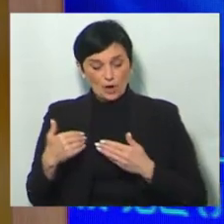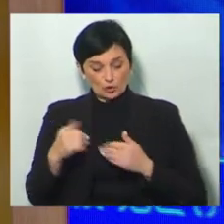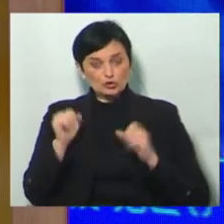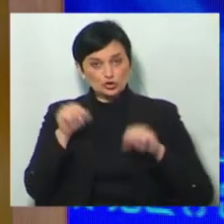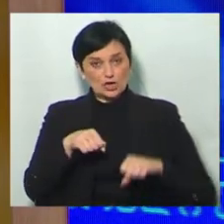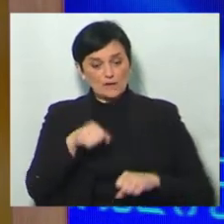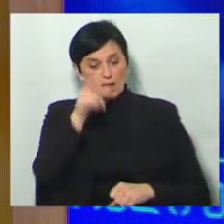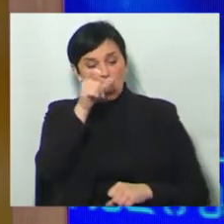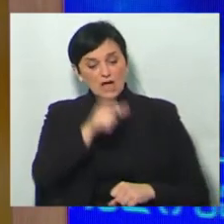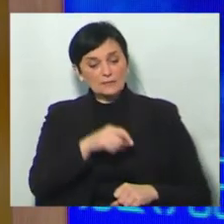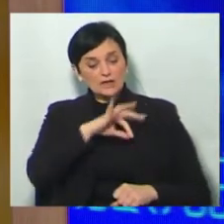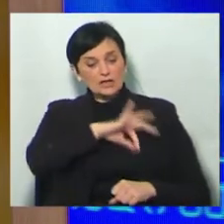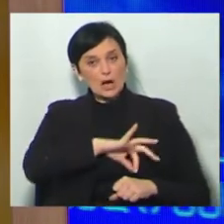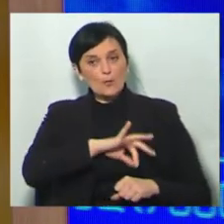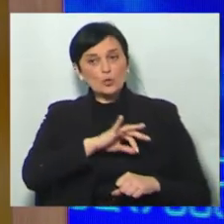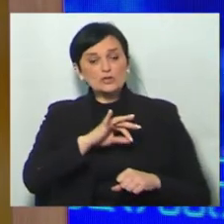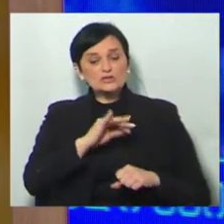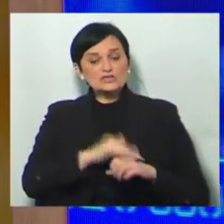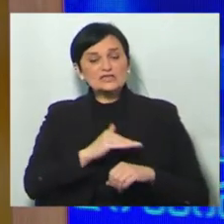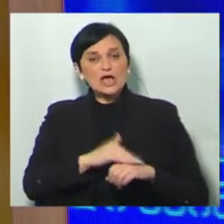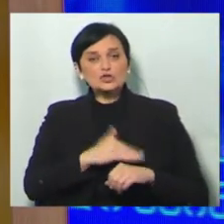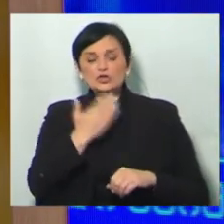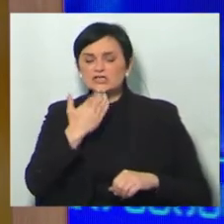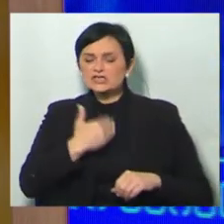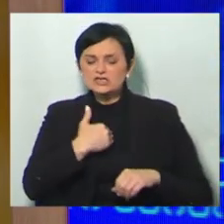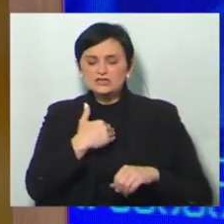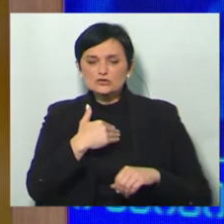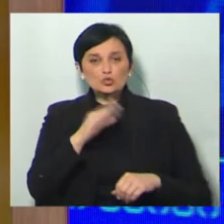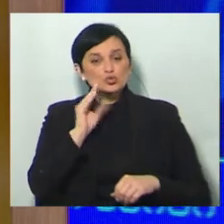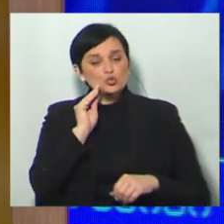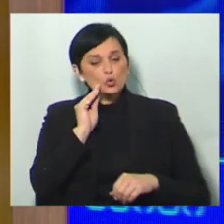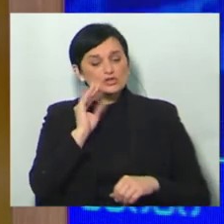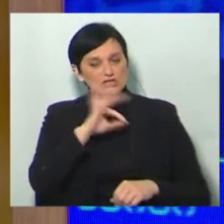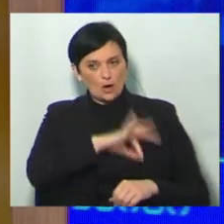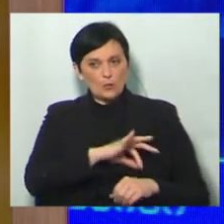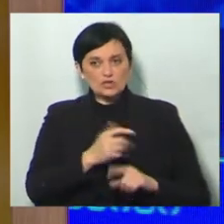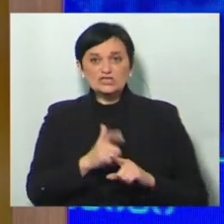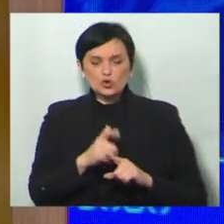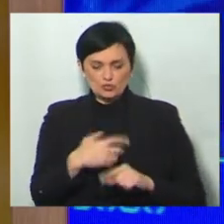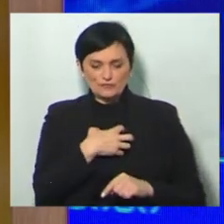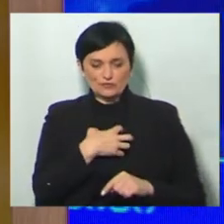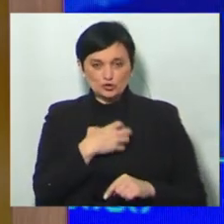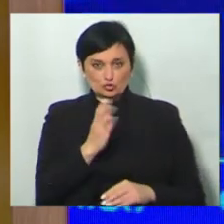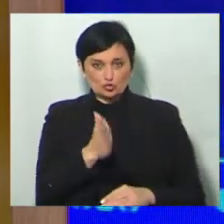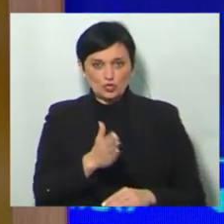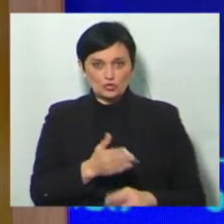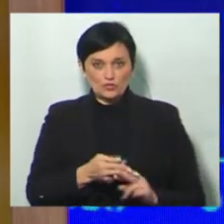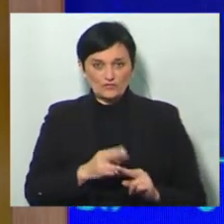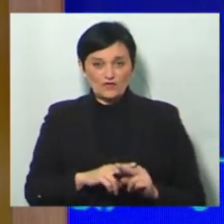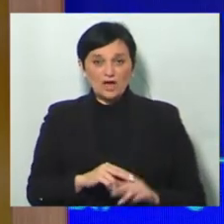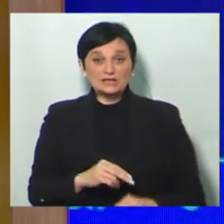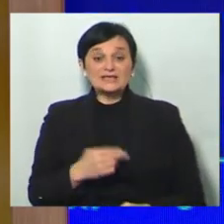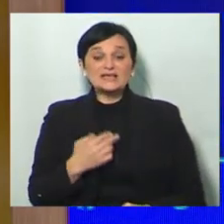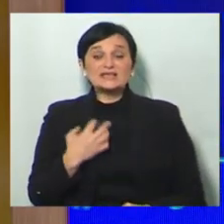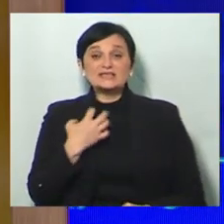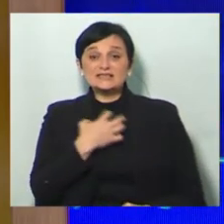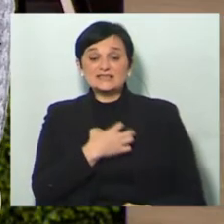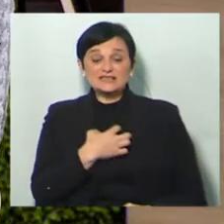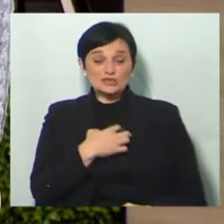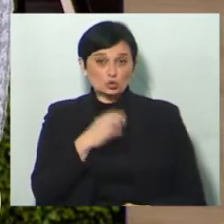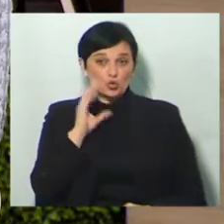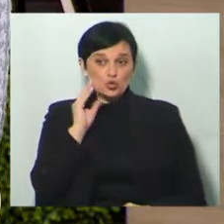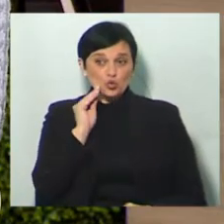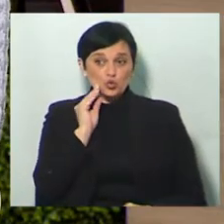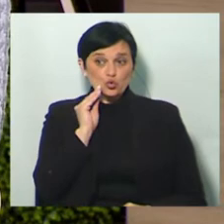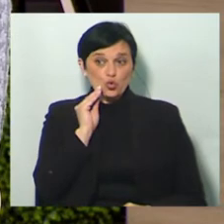გამოიყენოს ადამიანმა სასიკეთოდ და რისთვის გამოიყენოს, როდის გამოიყენოს, ეს იქნება ძალიან მნიშვნელოვანი. Ძირითადად, როდესაც